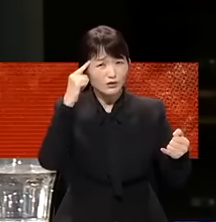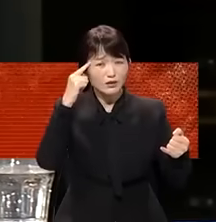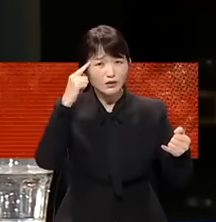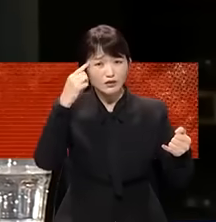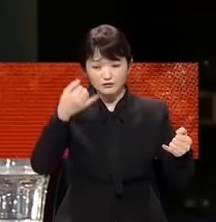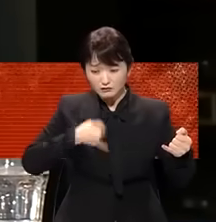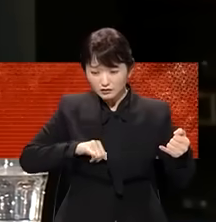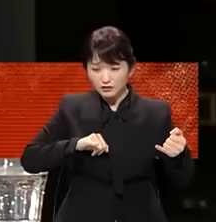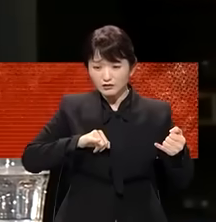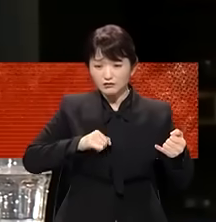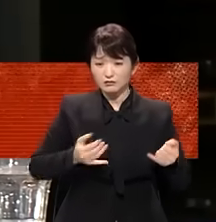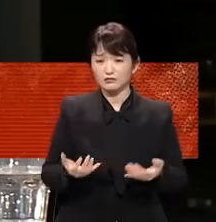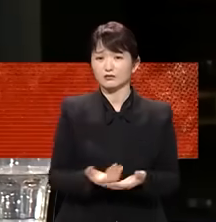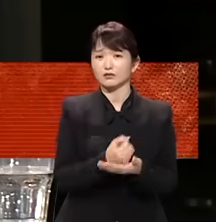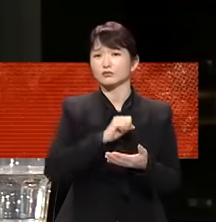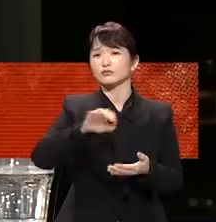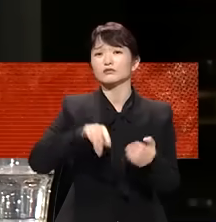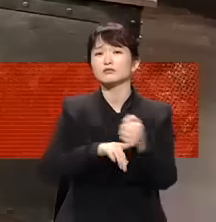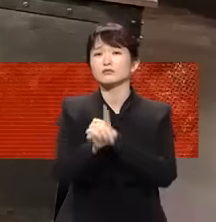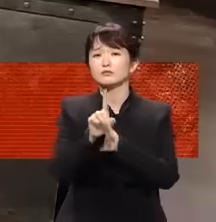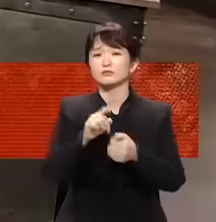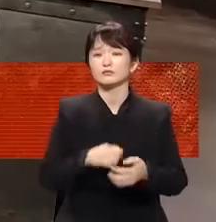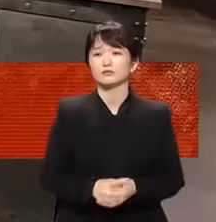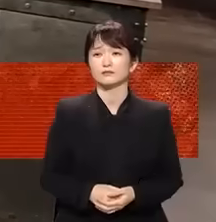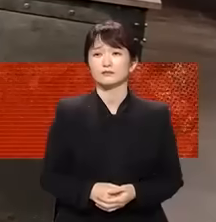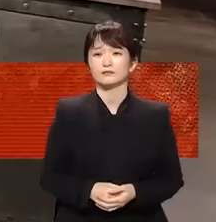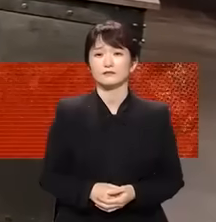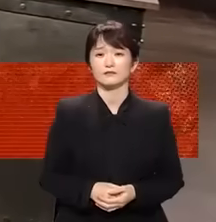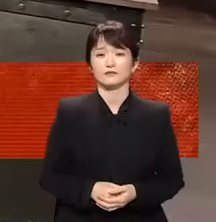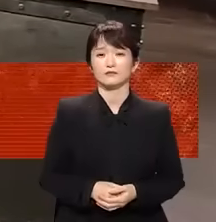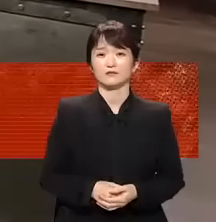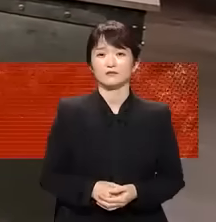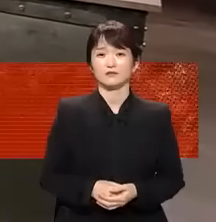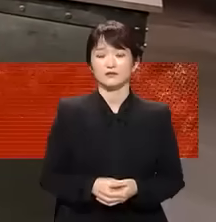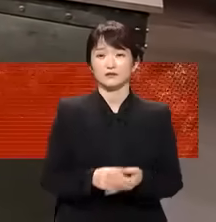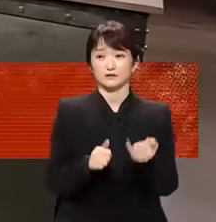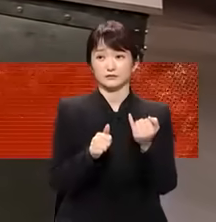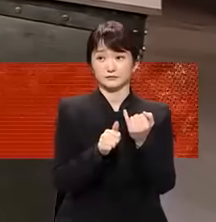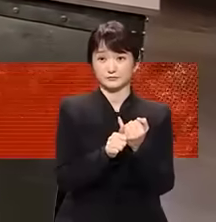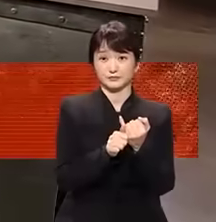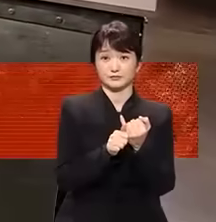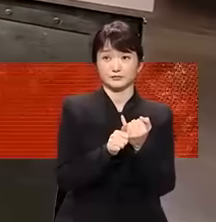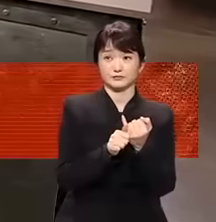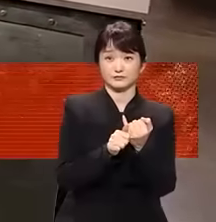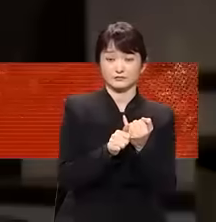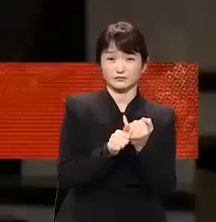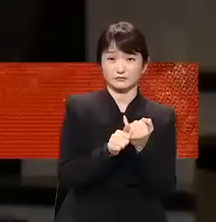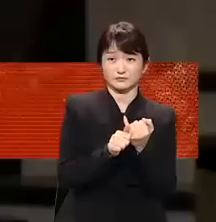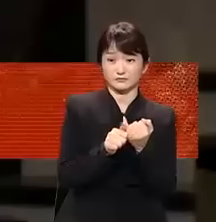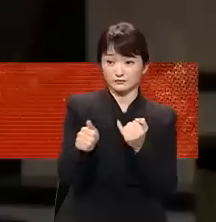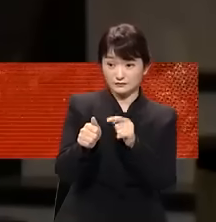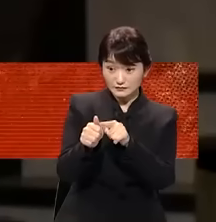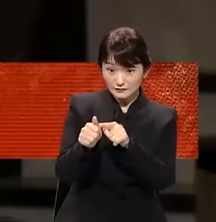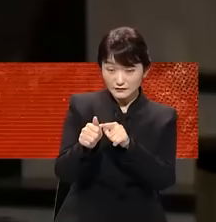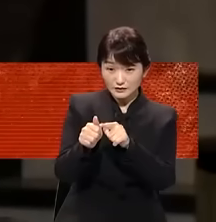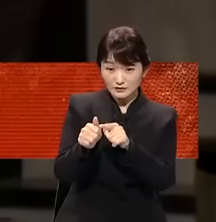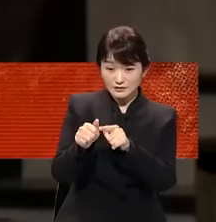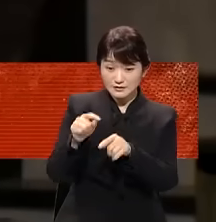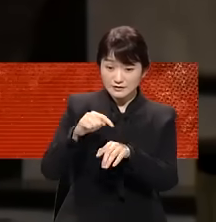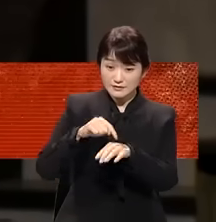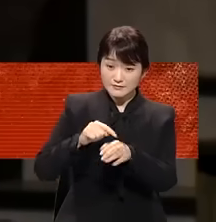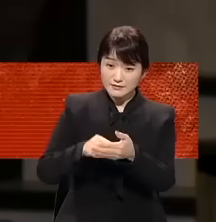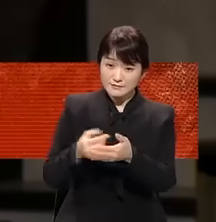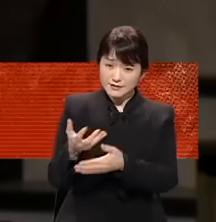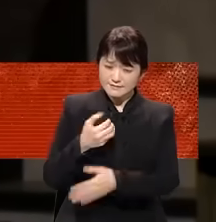그러냐고요 그러니까요 우리가 여러 번이 사건 반장에서 배우자를 가슴 아프게 하기 위해서 그 배우자가 사랑하는 아이를 뭐